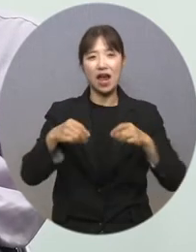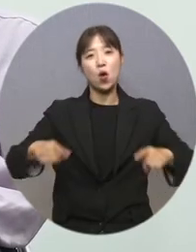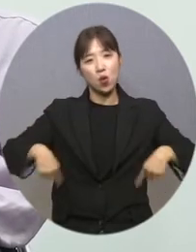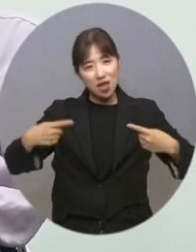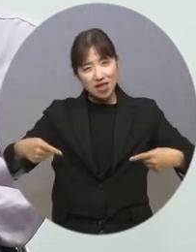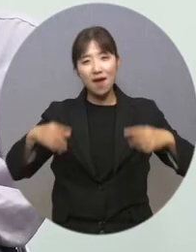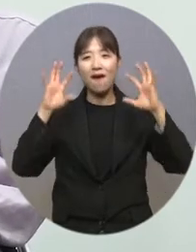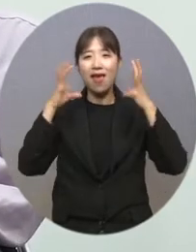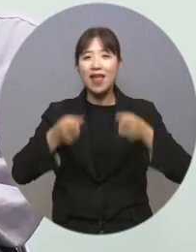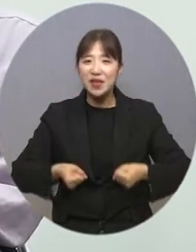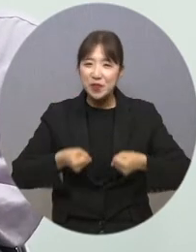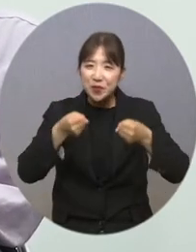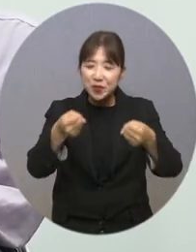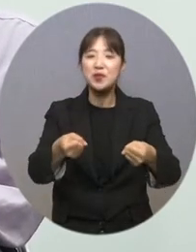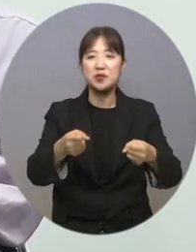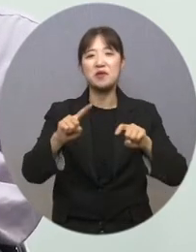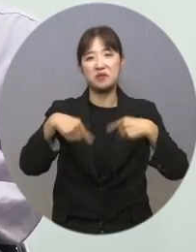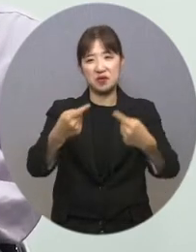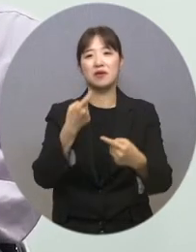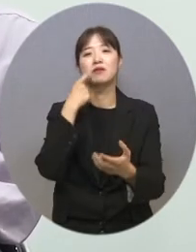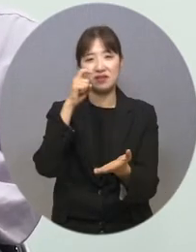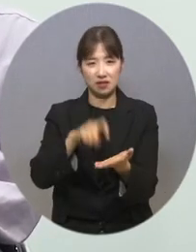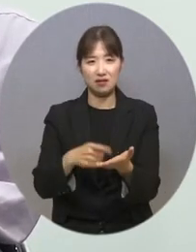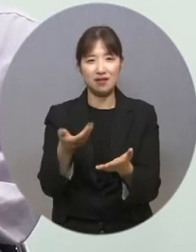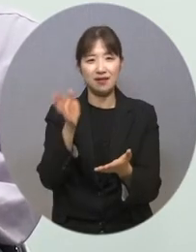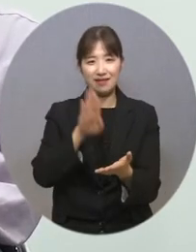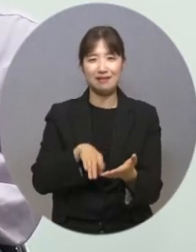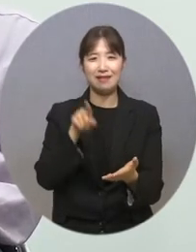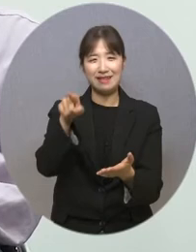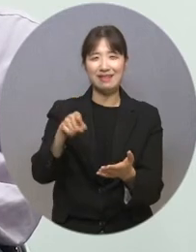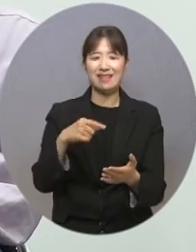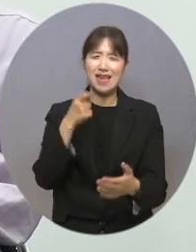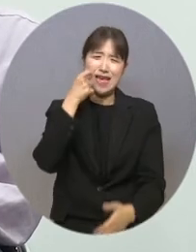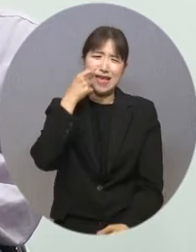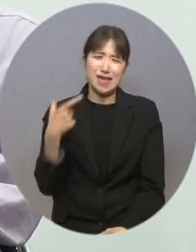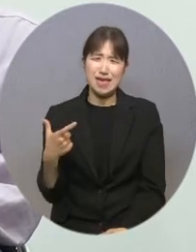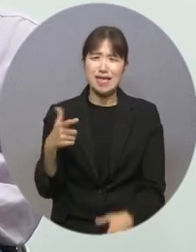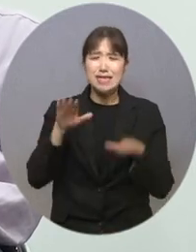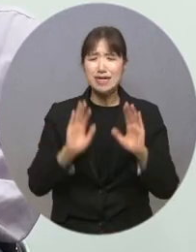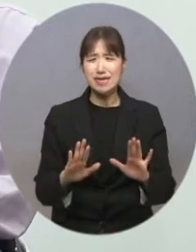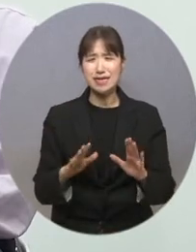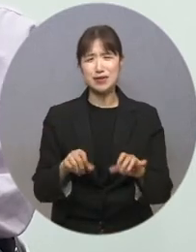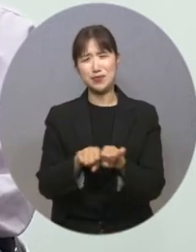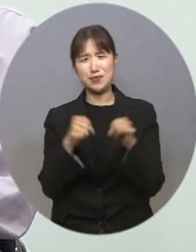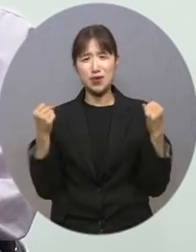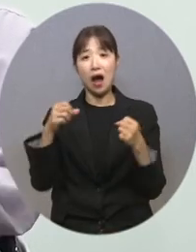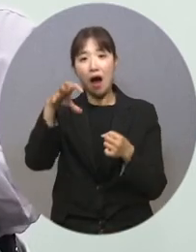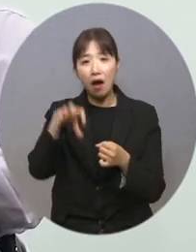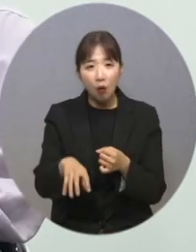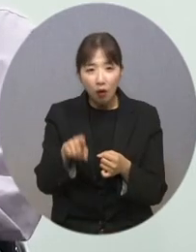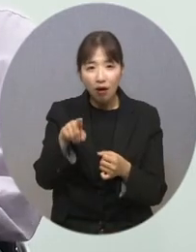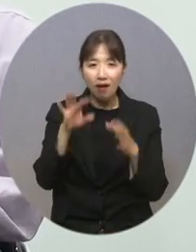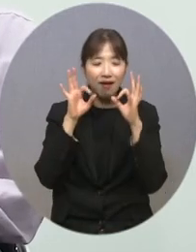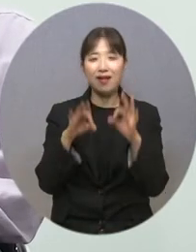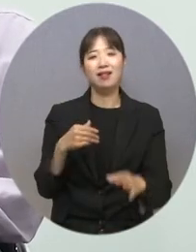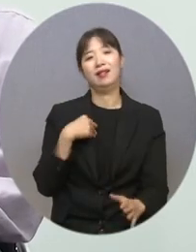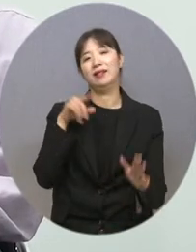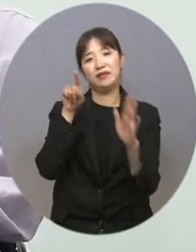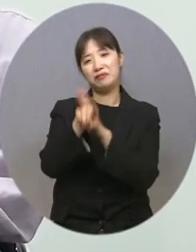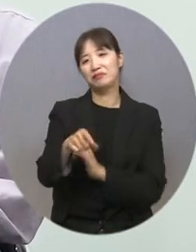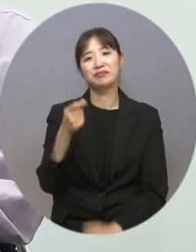유모차가 무리없이 들어가는데 팥 플레이스 라고 말하는 것들 있잖아요 얼마죠 그것들에 제 같 저녁 알 수